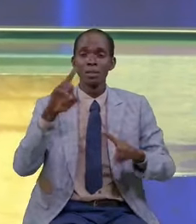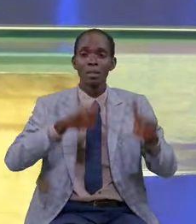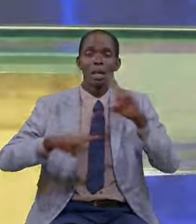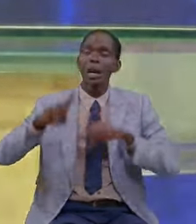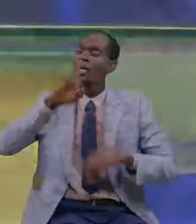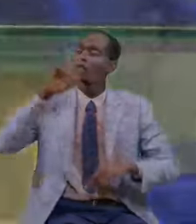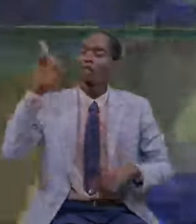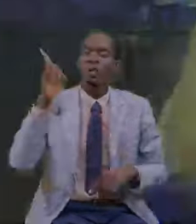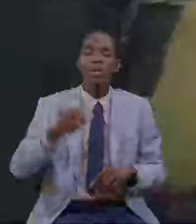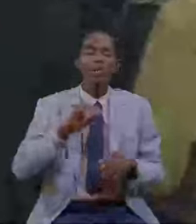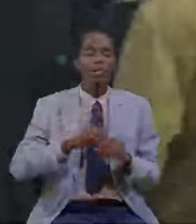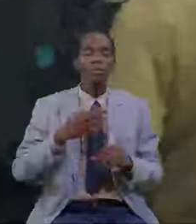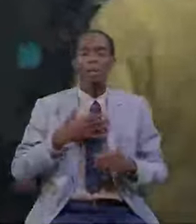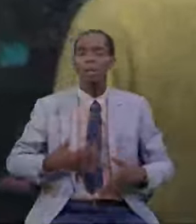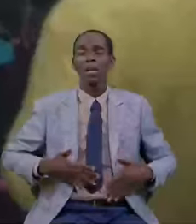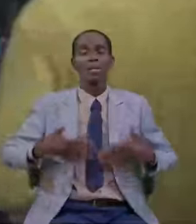L'assurance dans ma vie.